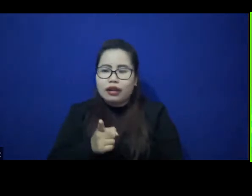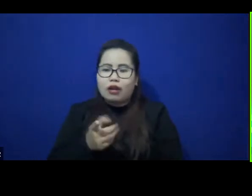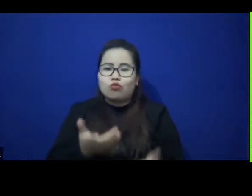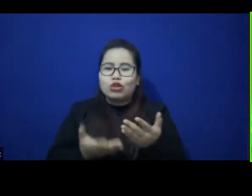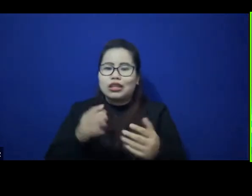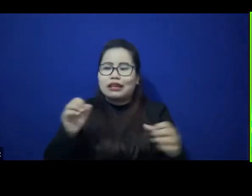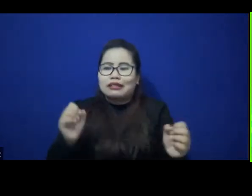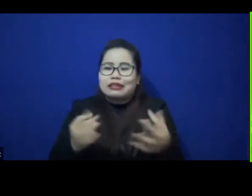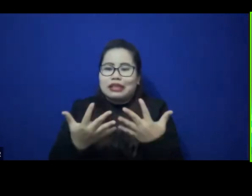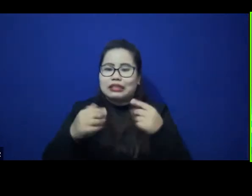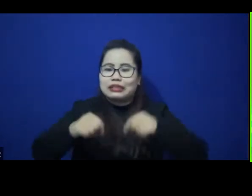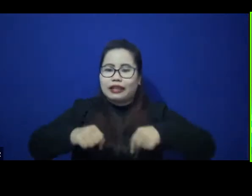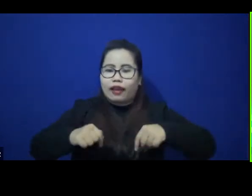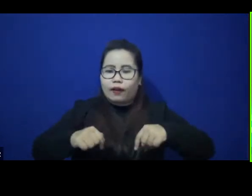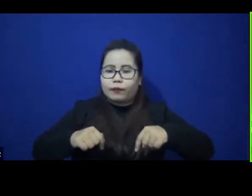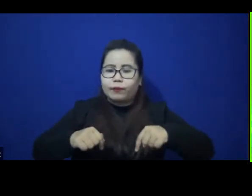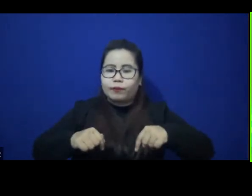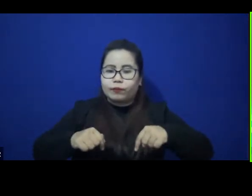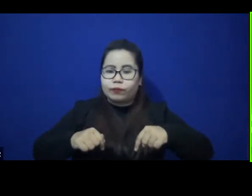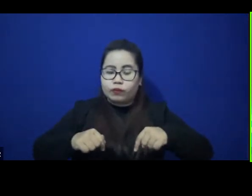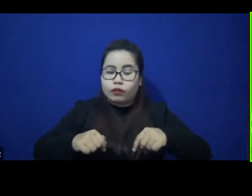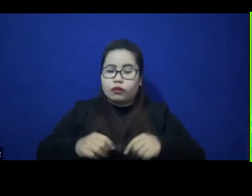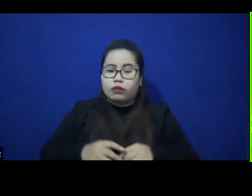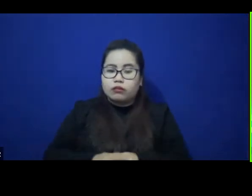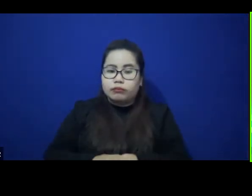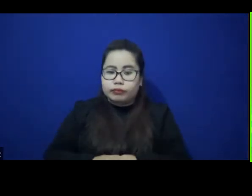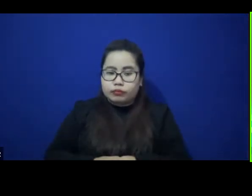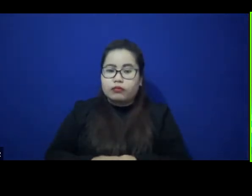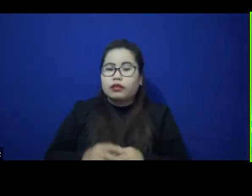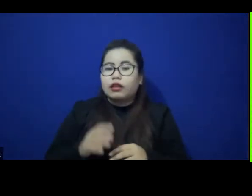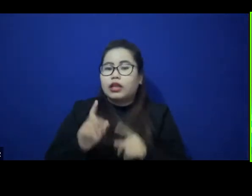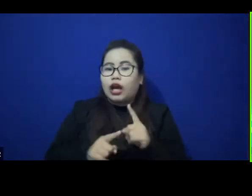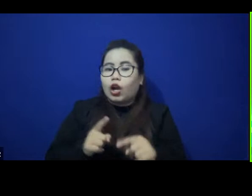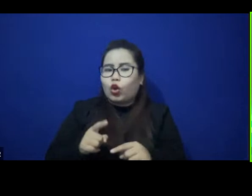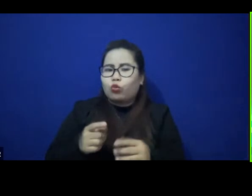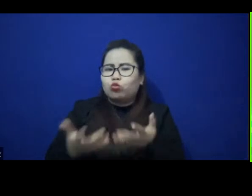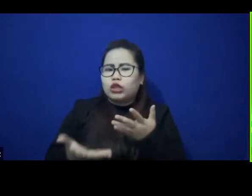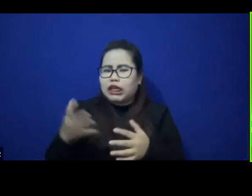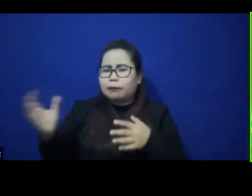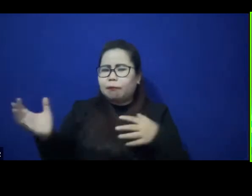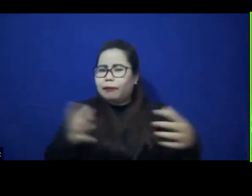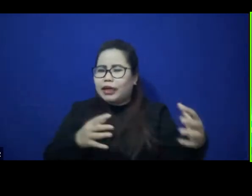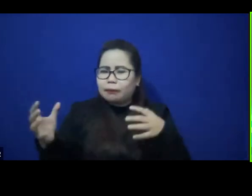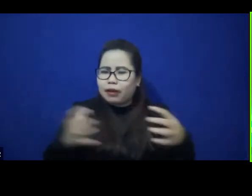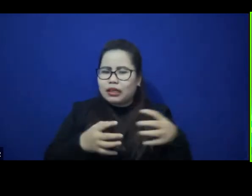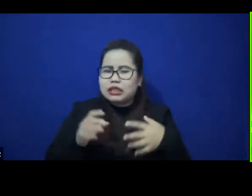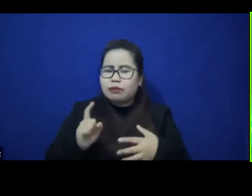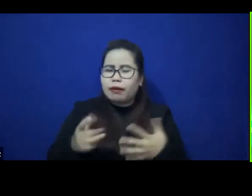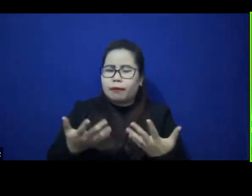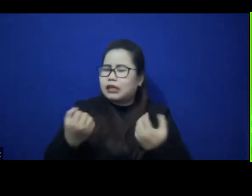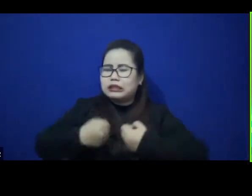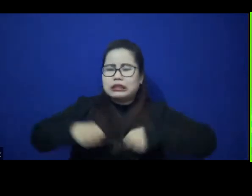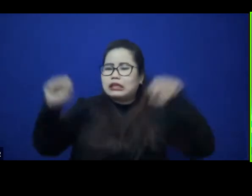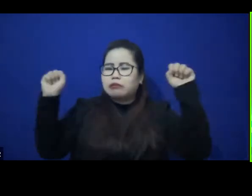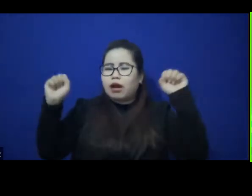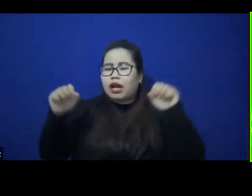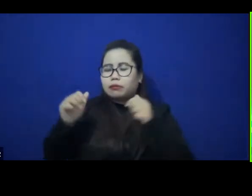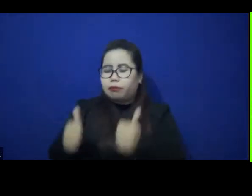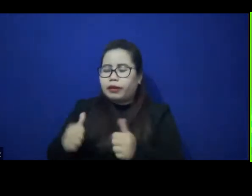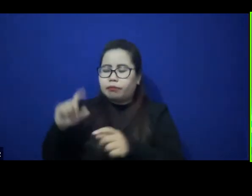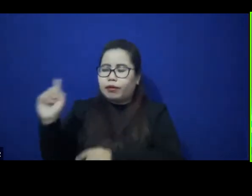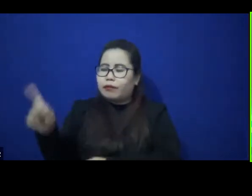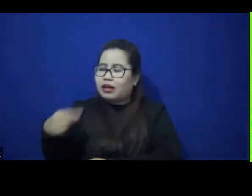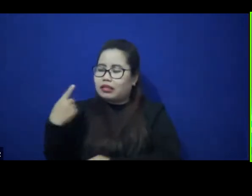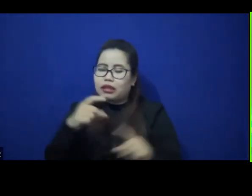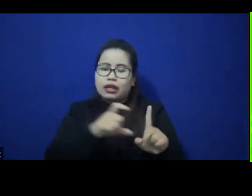terjadi saat ini dan om salah satu yang menjadi perdebatan adalah ketidak sepakatan antara pemerintah dan DPR